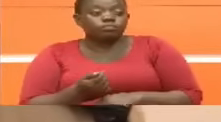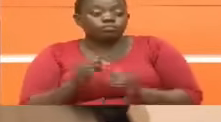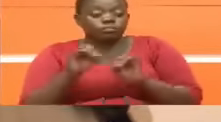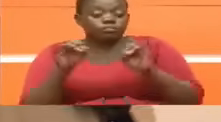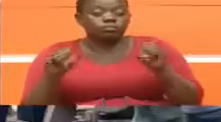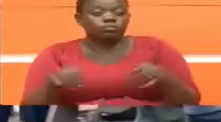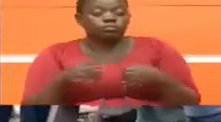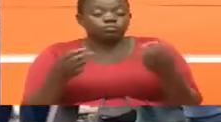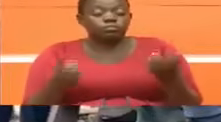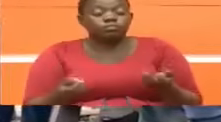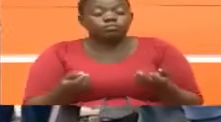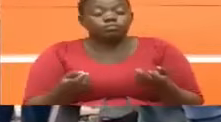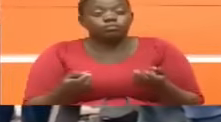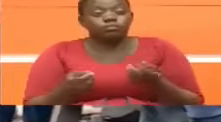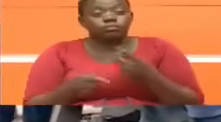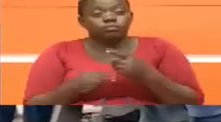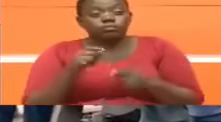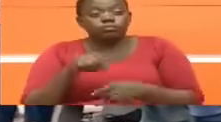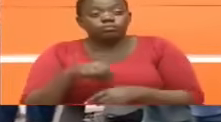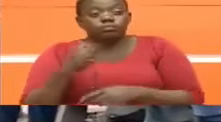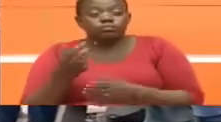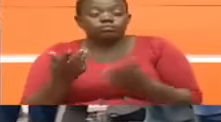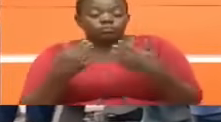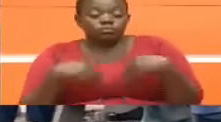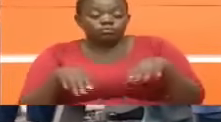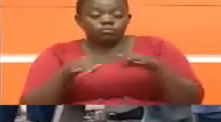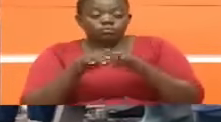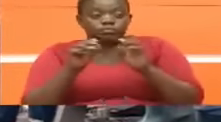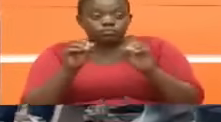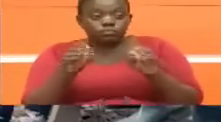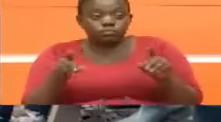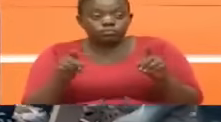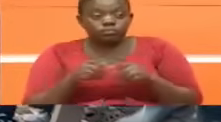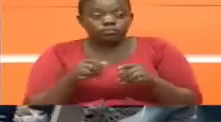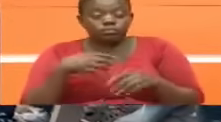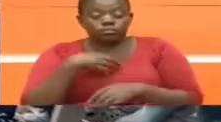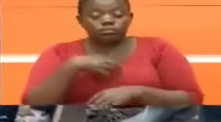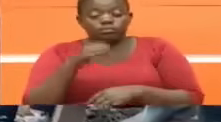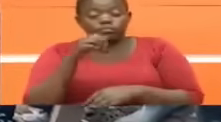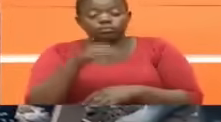okugezaako okwewa obutwa. Abamidde bikulayo bafuna obutakkaanya ate obusungu ne babuza ku baana.